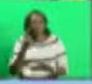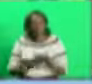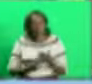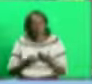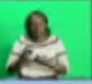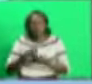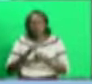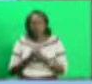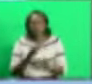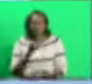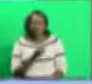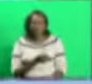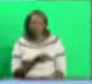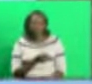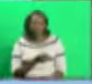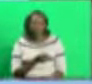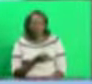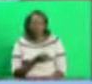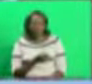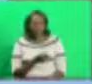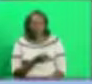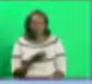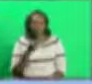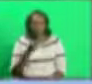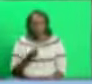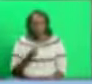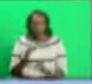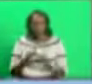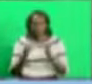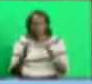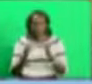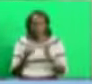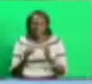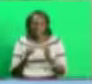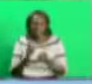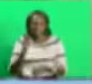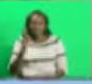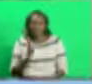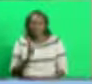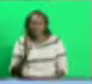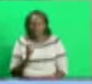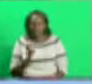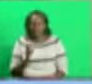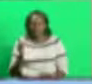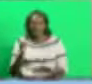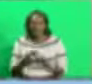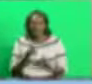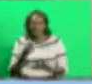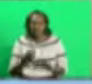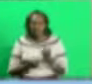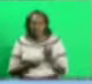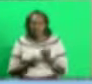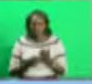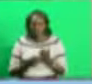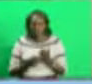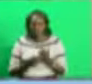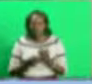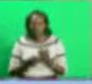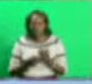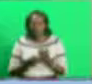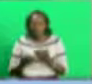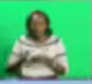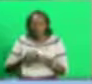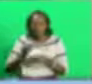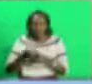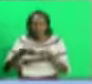kama hiki? Hiya krina ndio initial stage. Second stage ni empty bags yenye imetumika ya